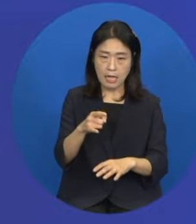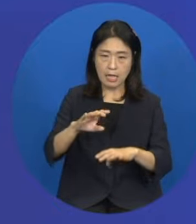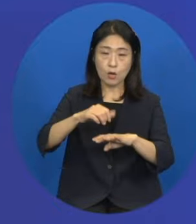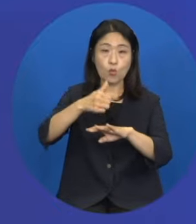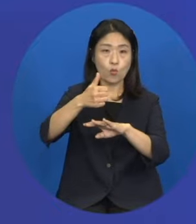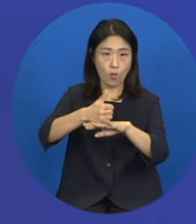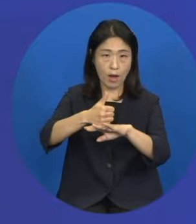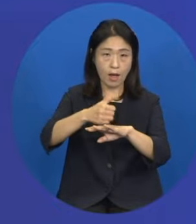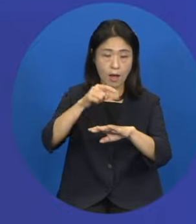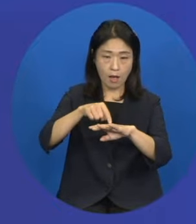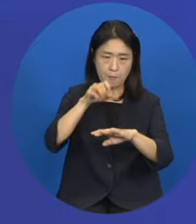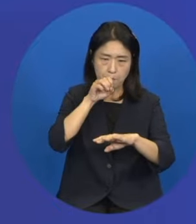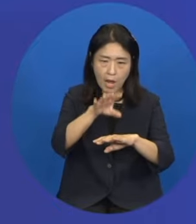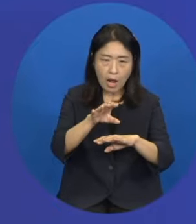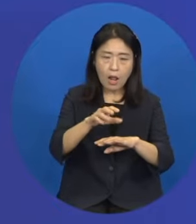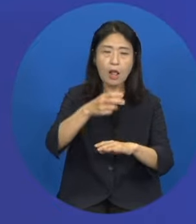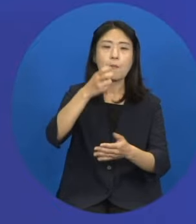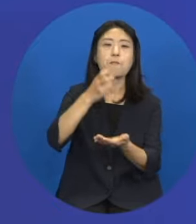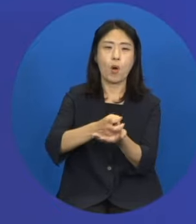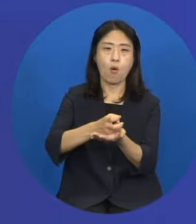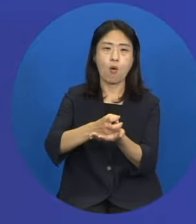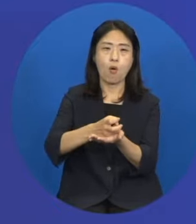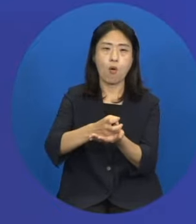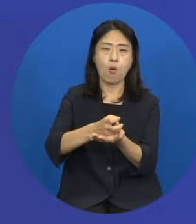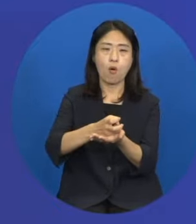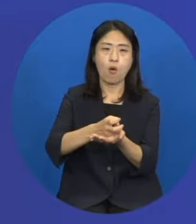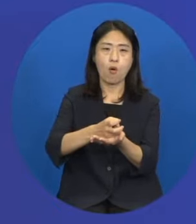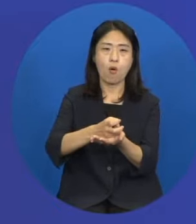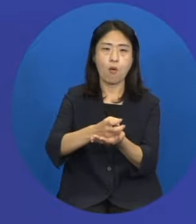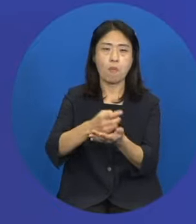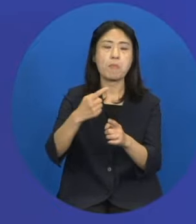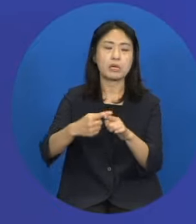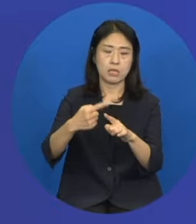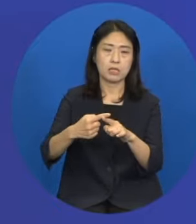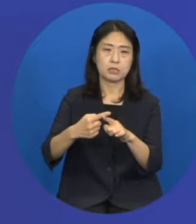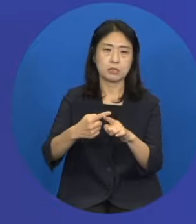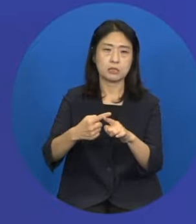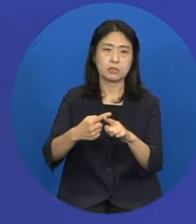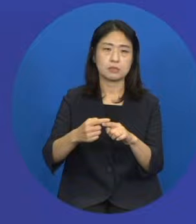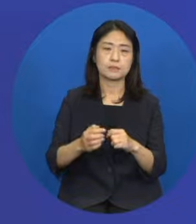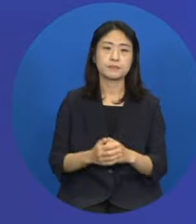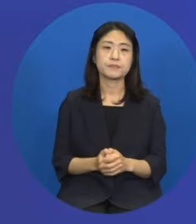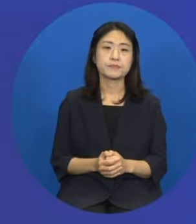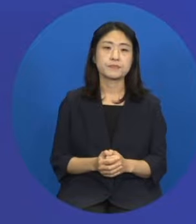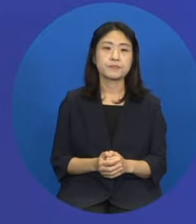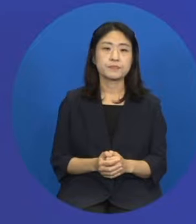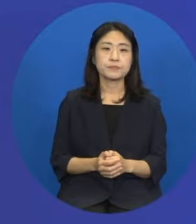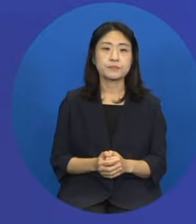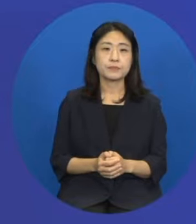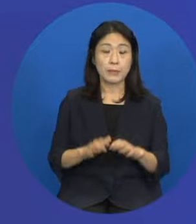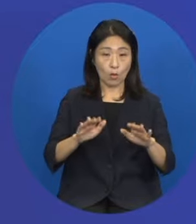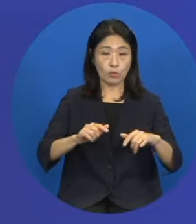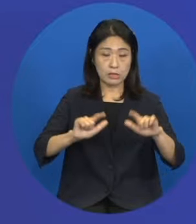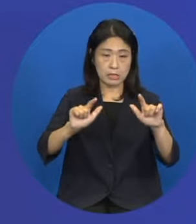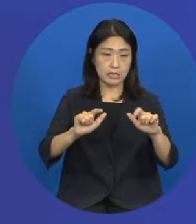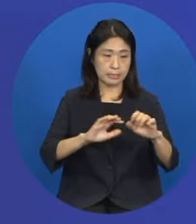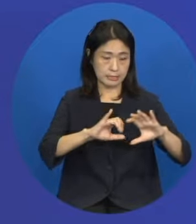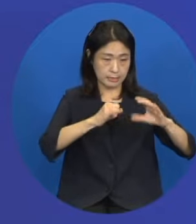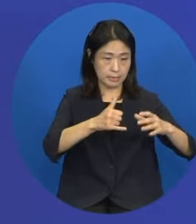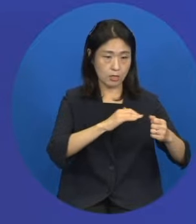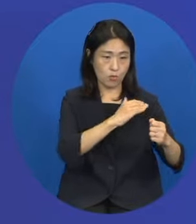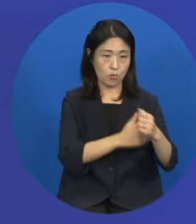법이었고 그의 손은 권세 그 자체였습니다. 칼 자체였습니다. 마찬가지로 오늘날 세상 권세는